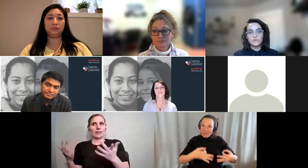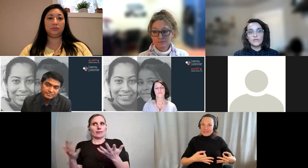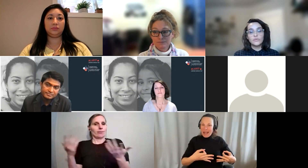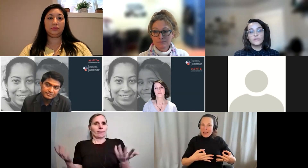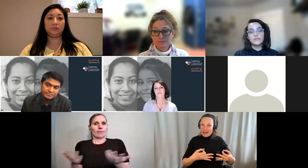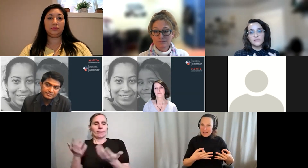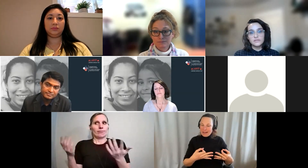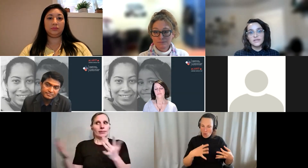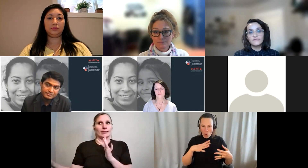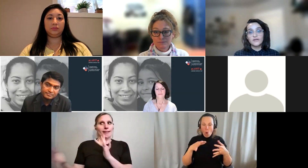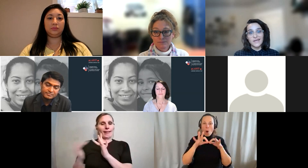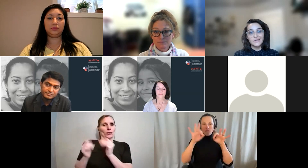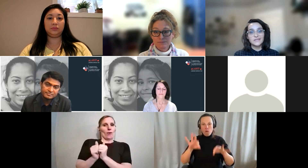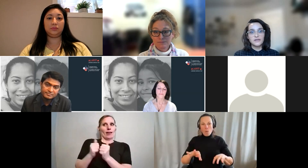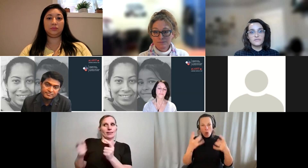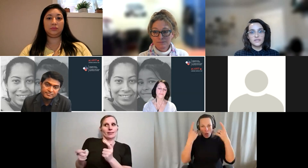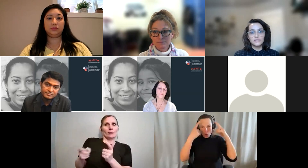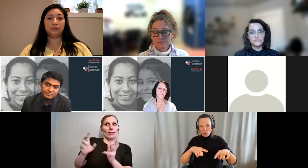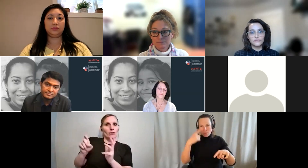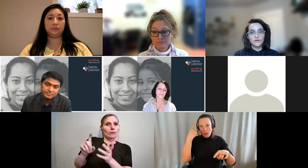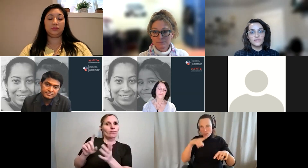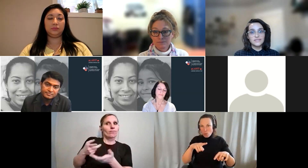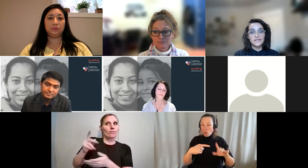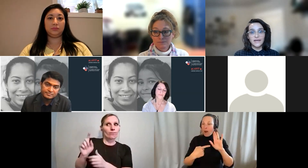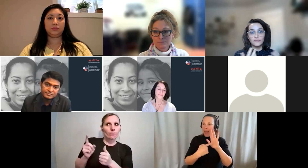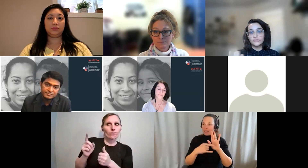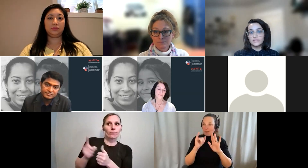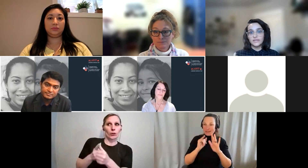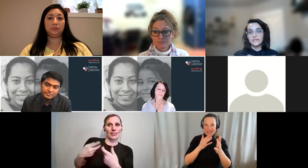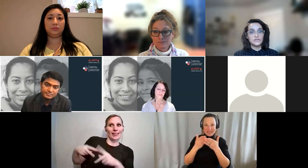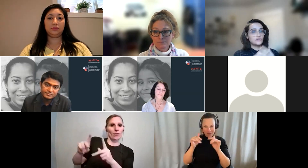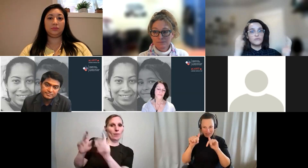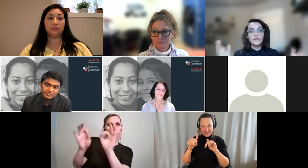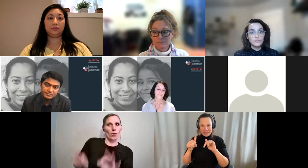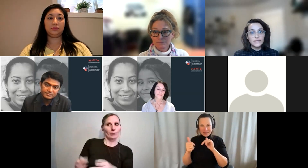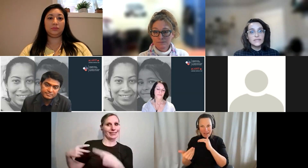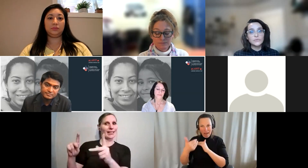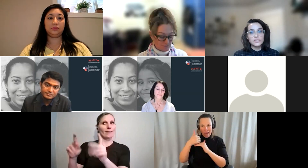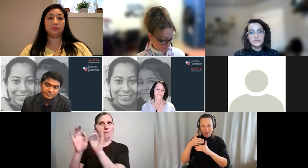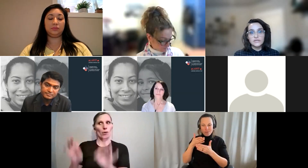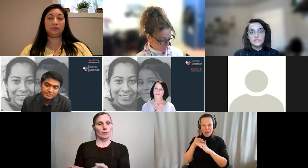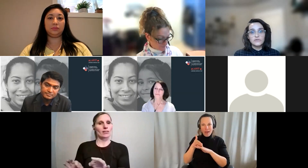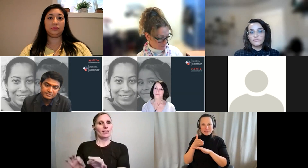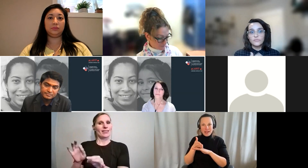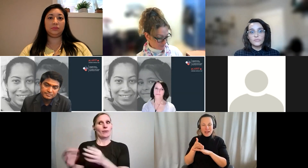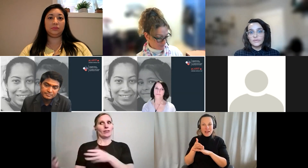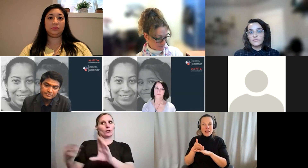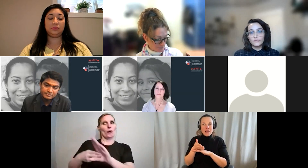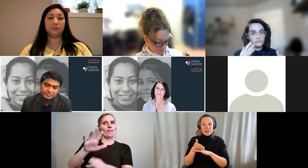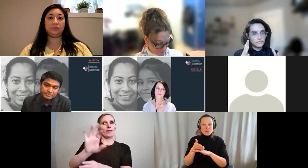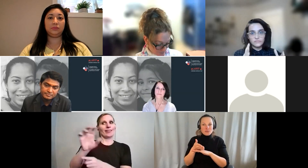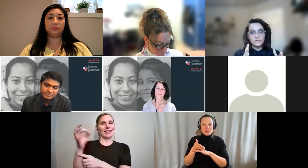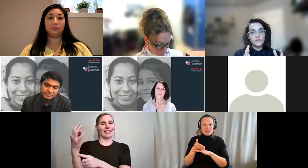formulaires de consentement pour partager avec les gens lorsqu'ils ont accès à nos services au travers de accès à la